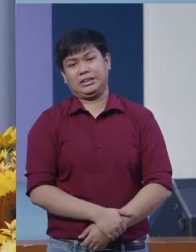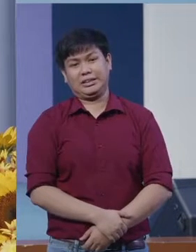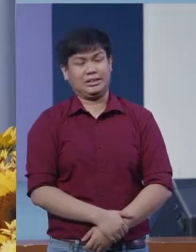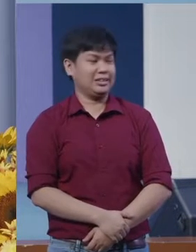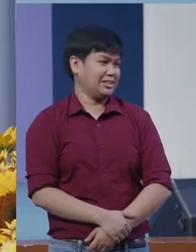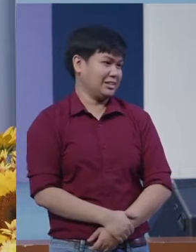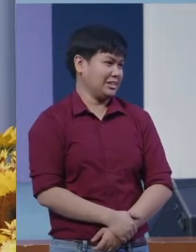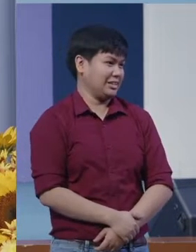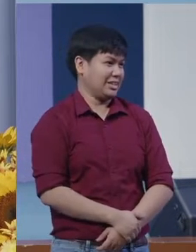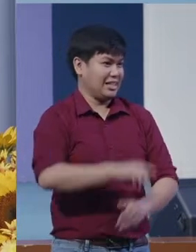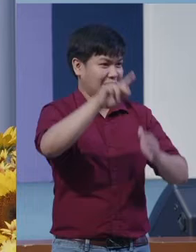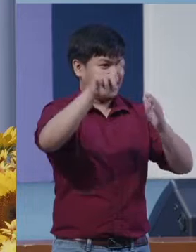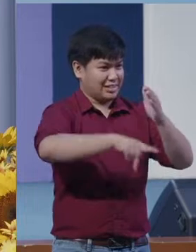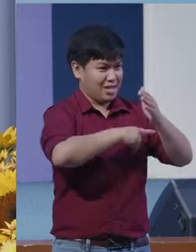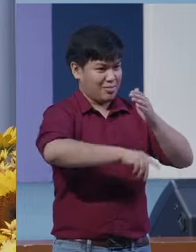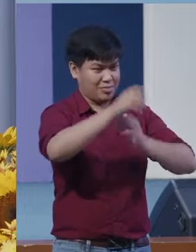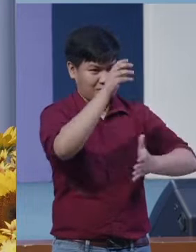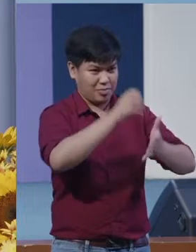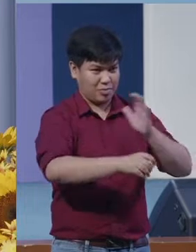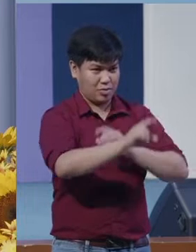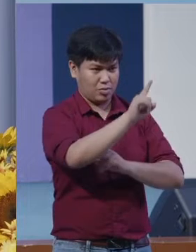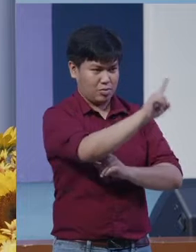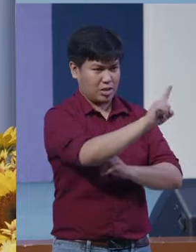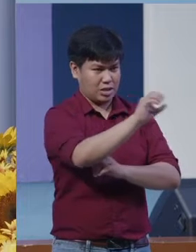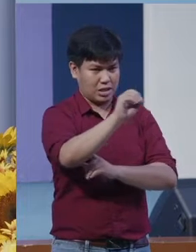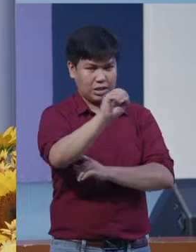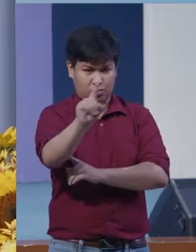Psalm 101,